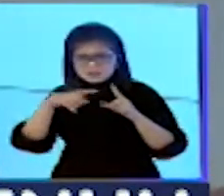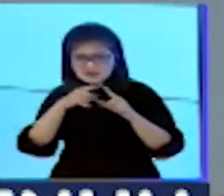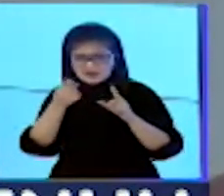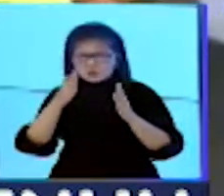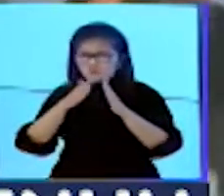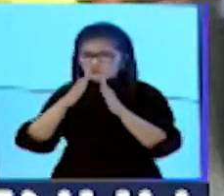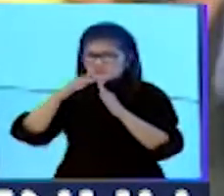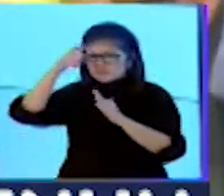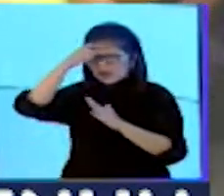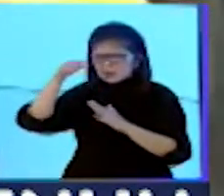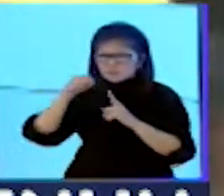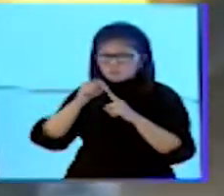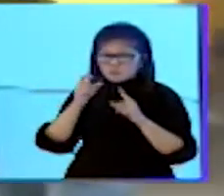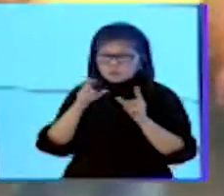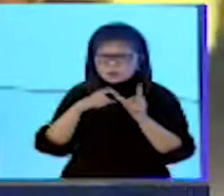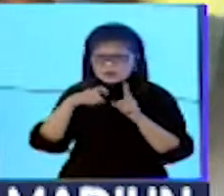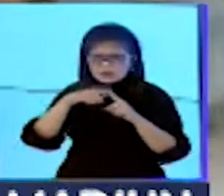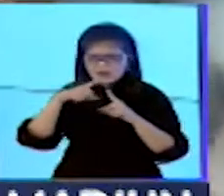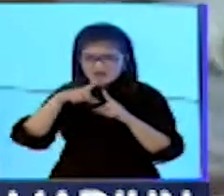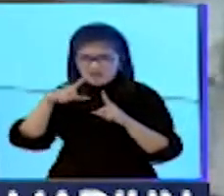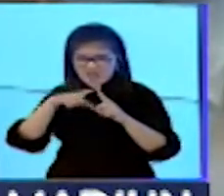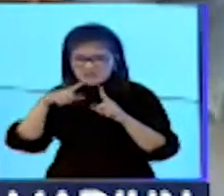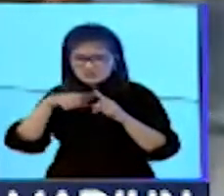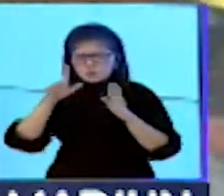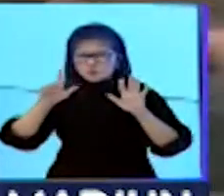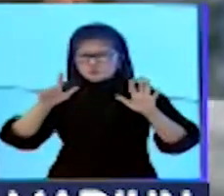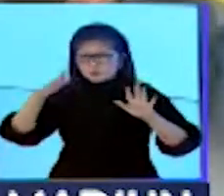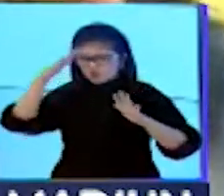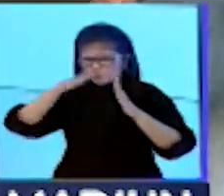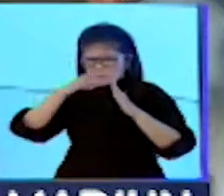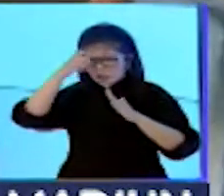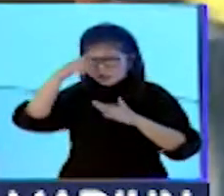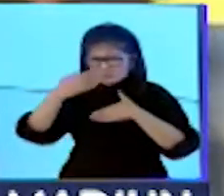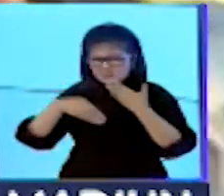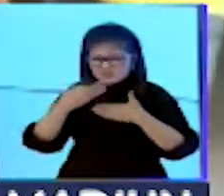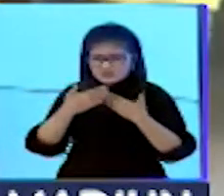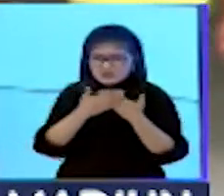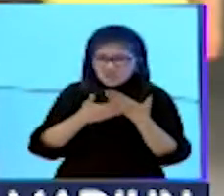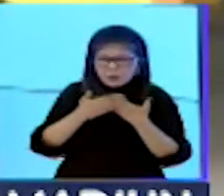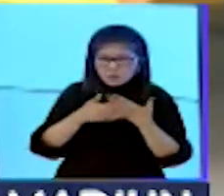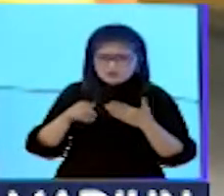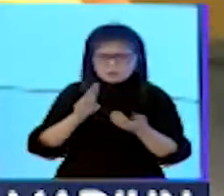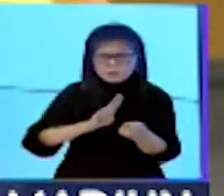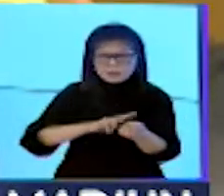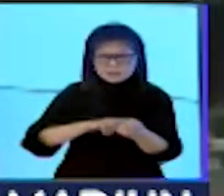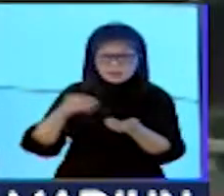Porong. Ketujuh rumah sakit ini saat ini hanya melakukan proses perawatan bagi pasien COVID-19 yang sudah